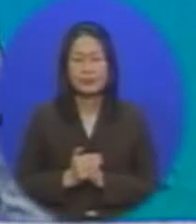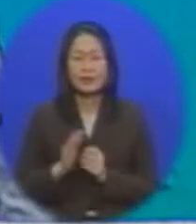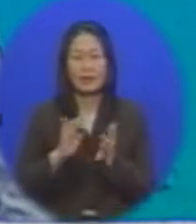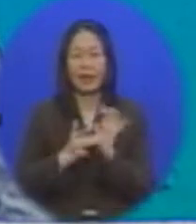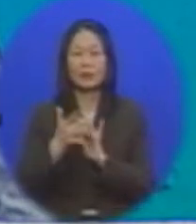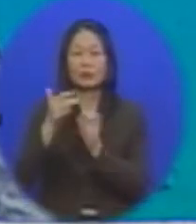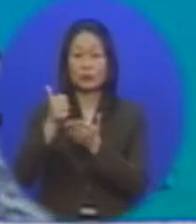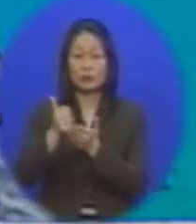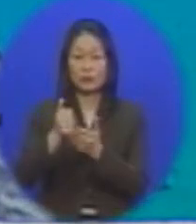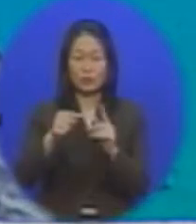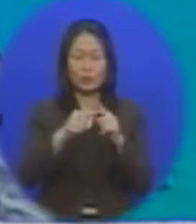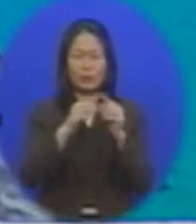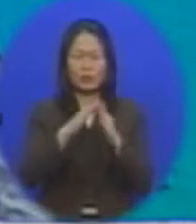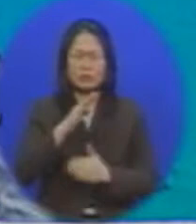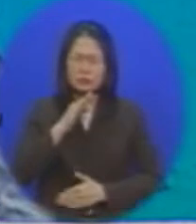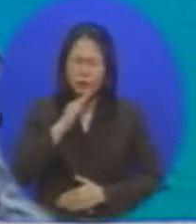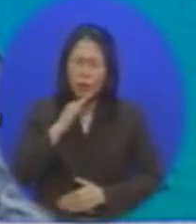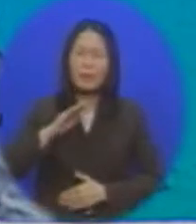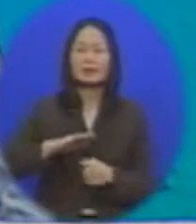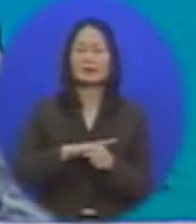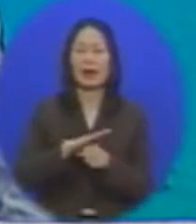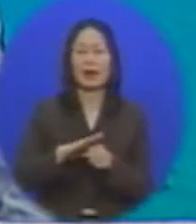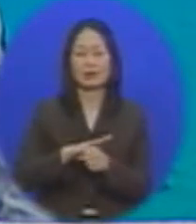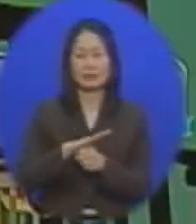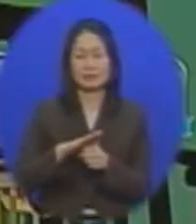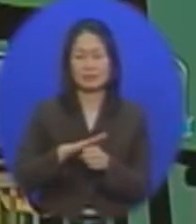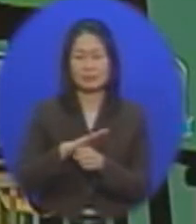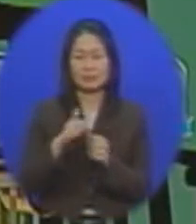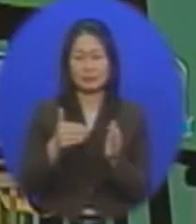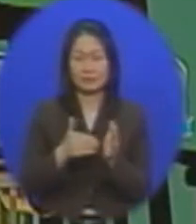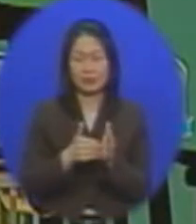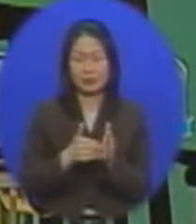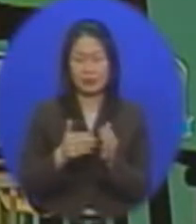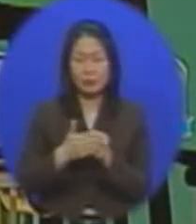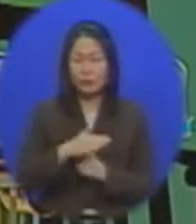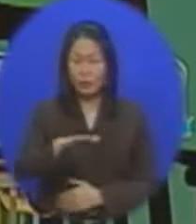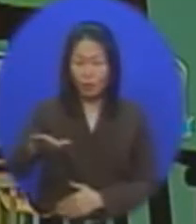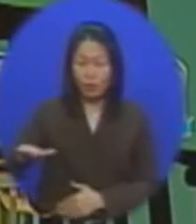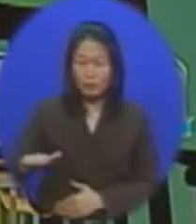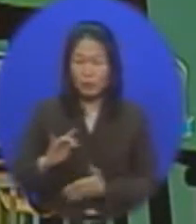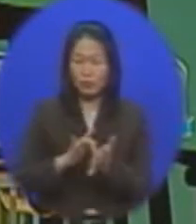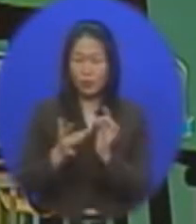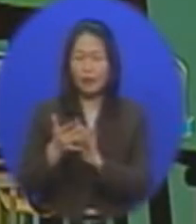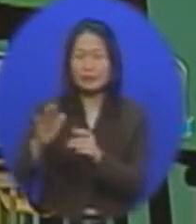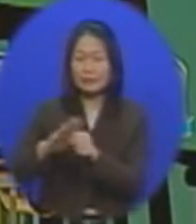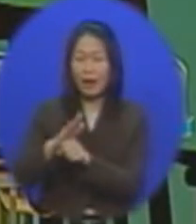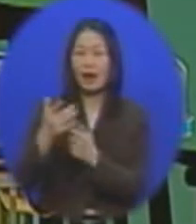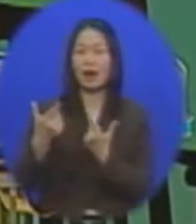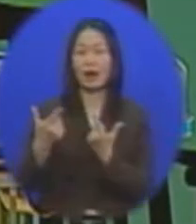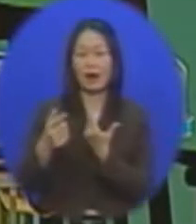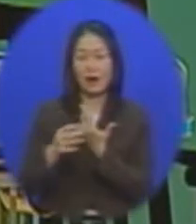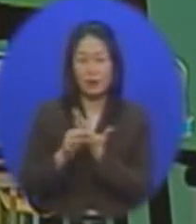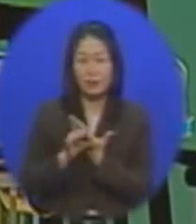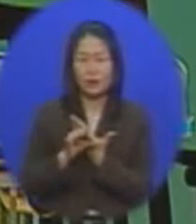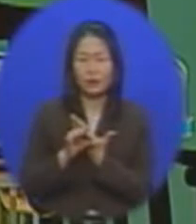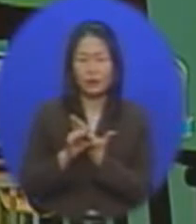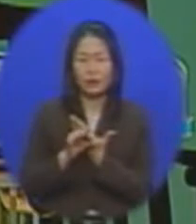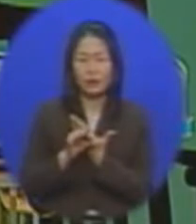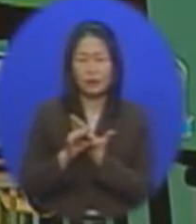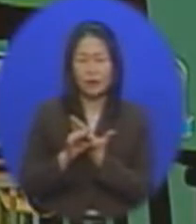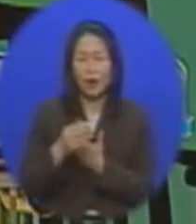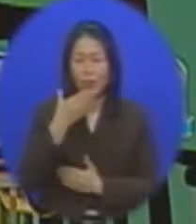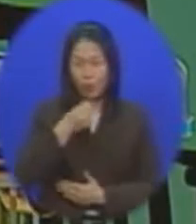예수님은 교회를 정말 사랑 하셨어요 그래서 여러분도 교회를 사랑하심 연 그러면